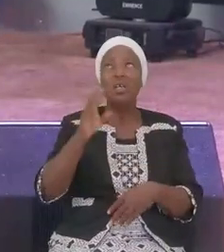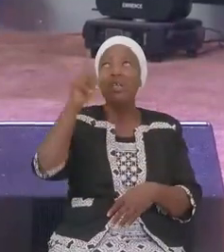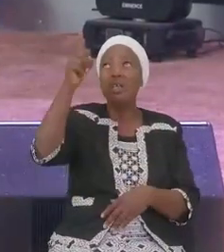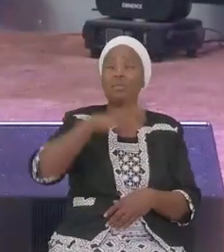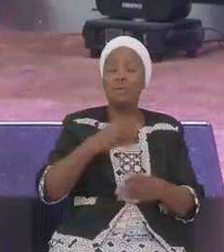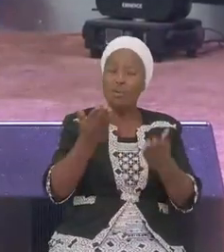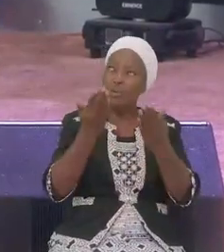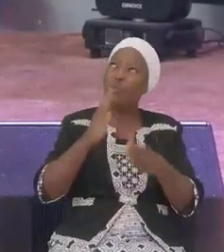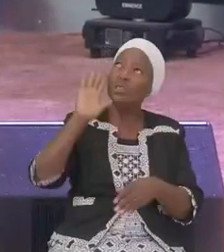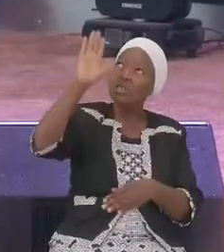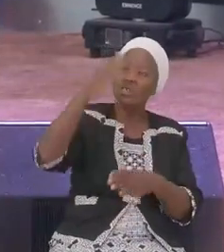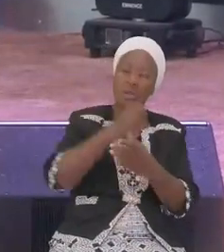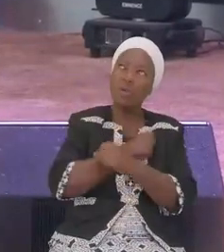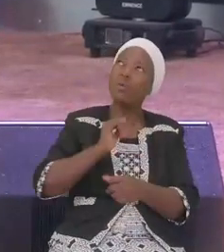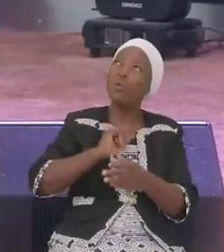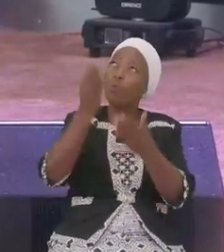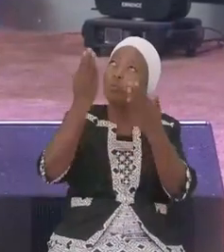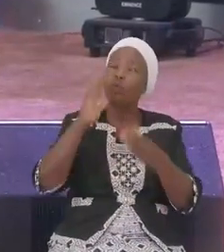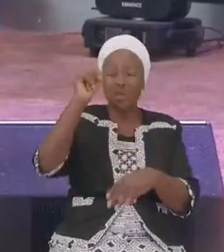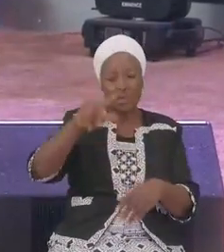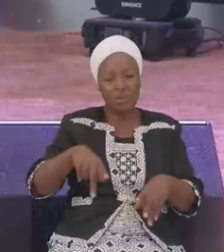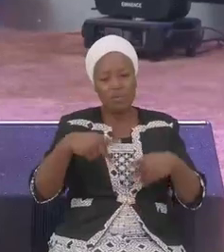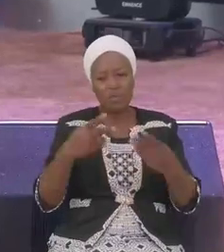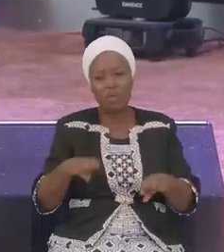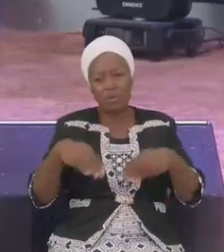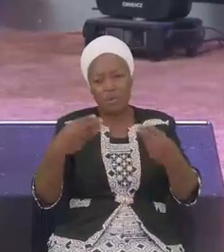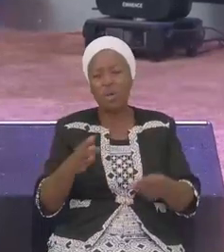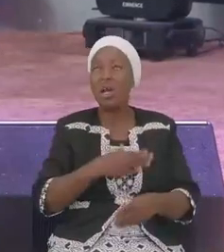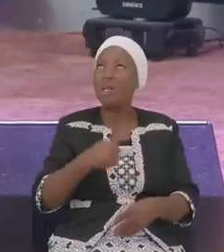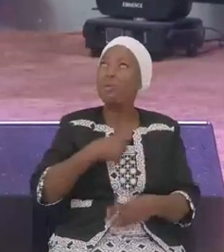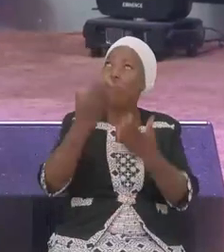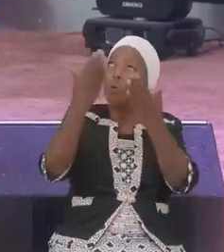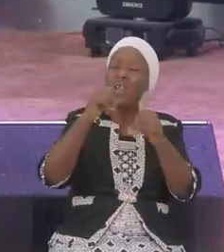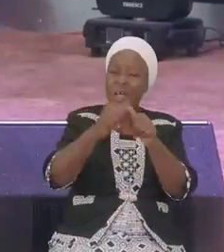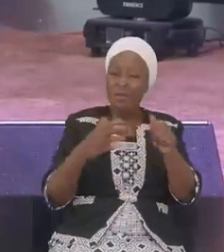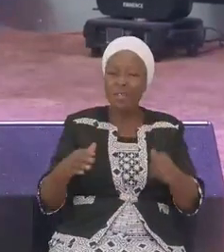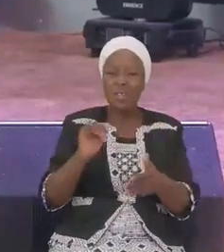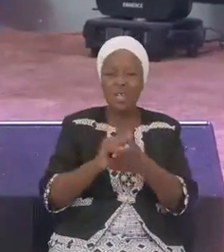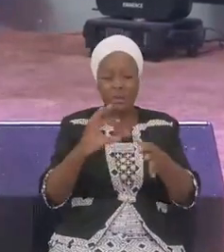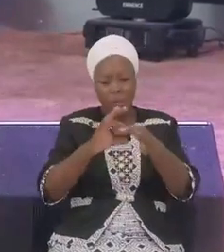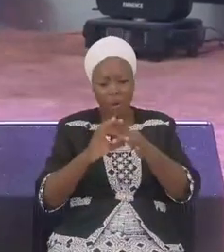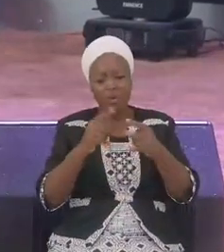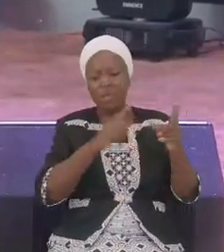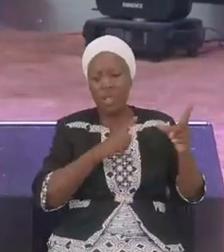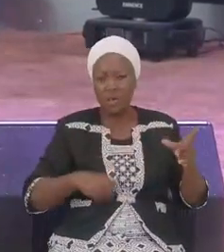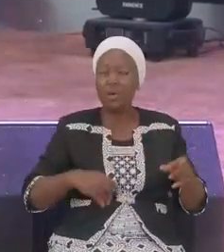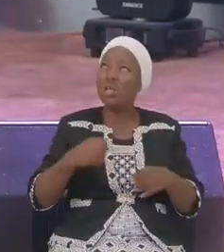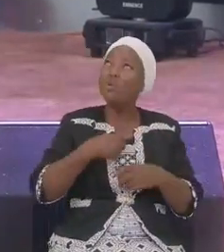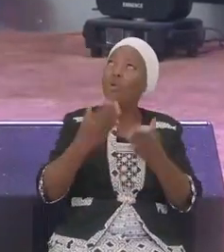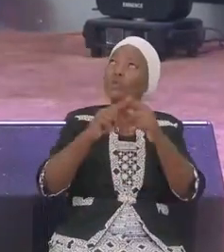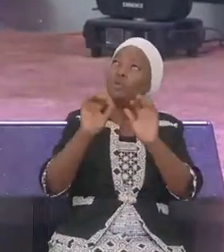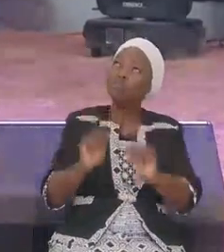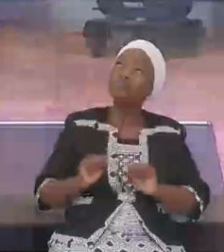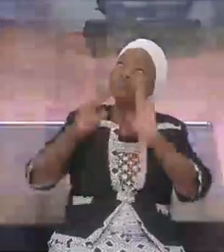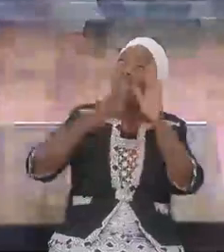son amour. Je veux sa provision. Je veux tout ce qui appartient au Seigneur. Je veux donner mon cœur,